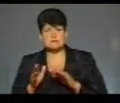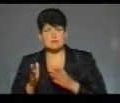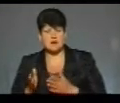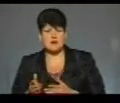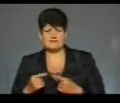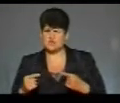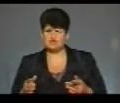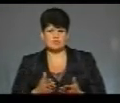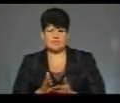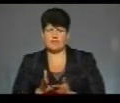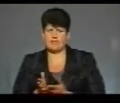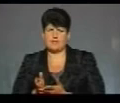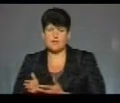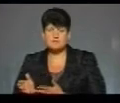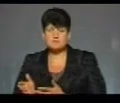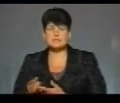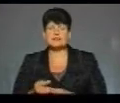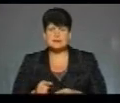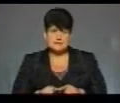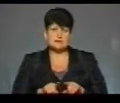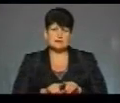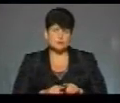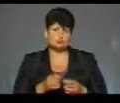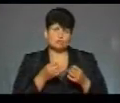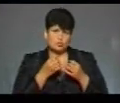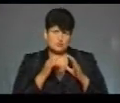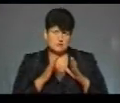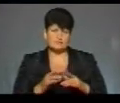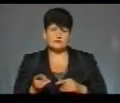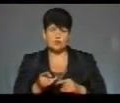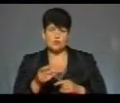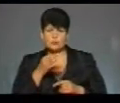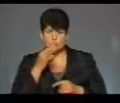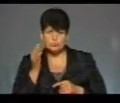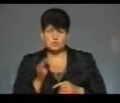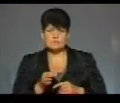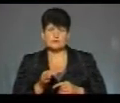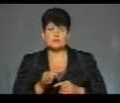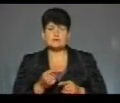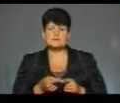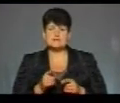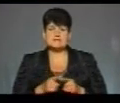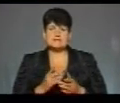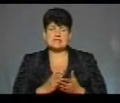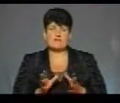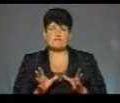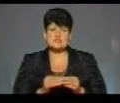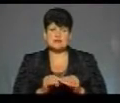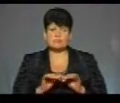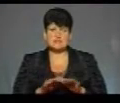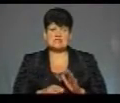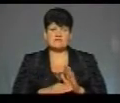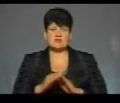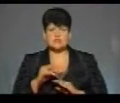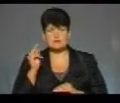інших напрямках. Це теж позитивно досвідом Тернопільської області, це є взаємодія з вищими